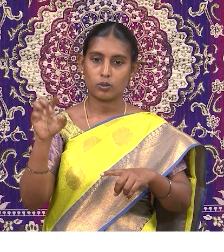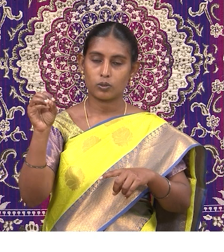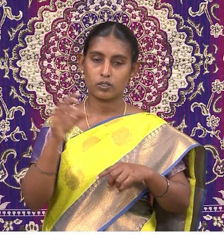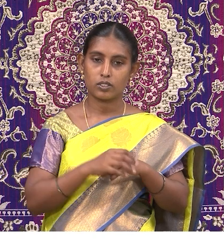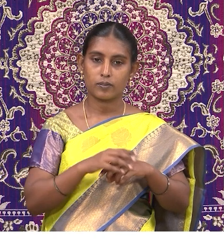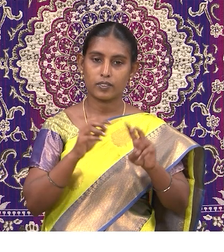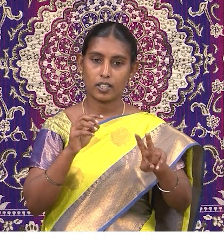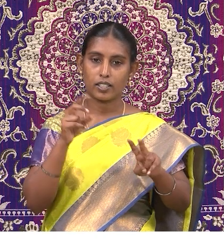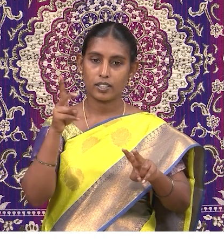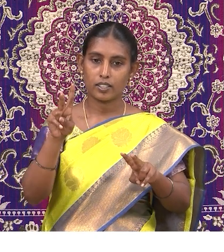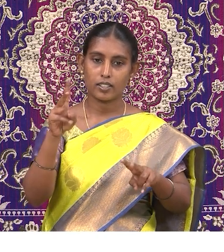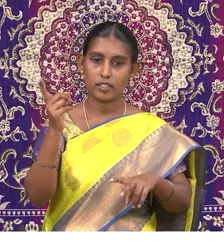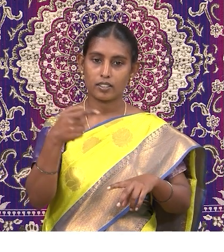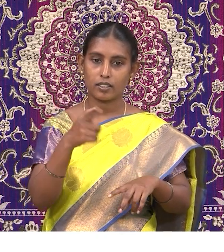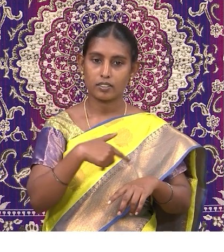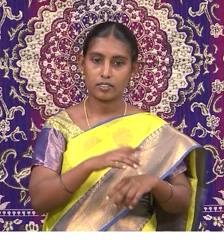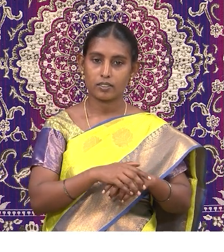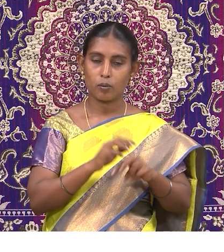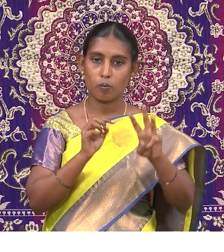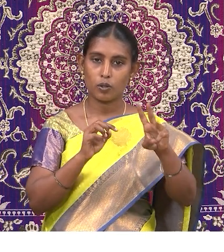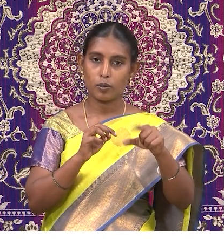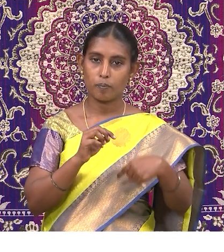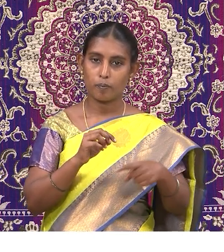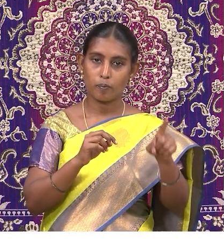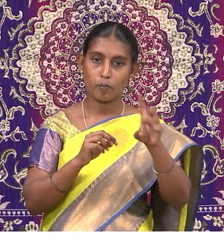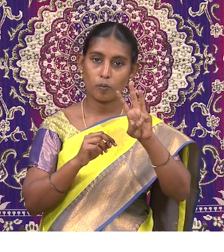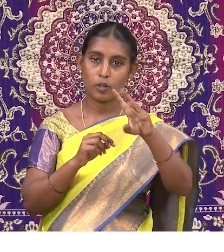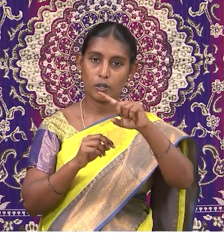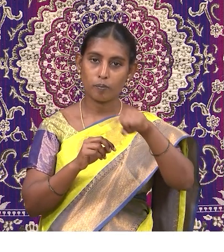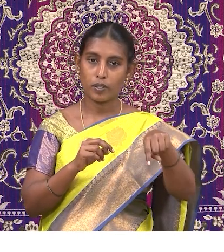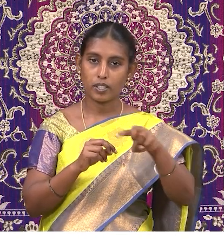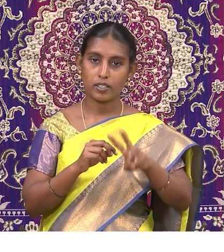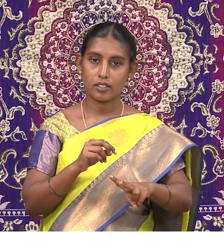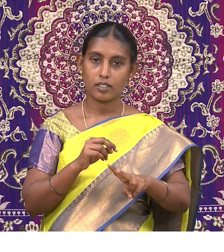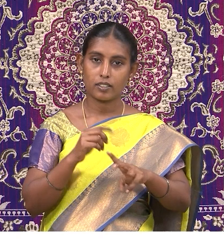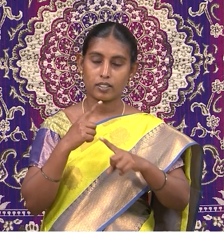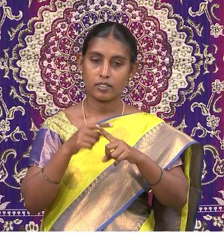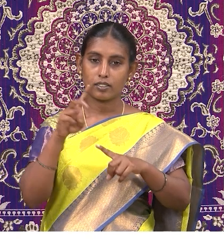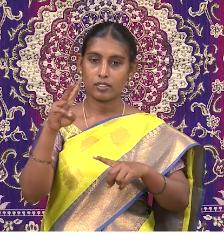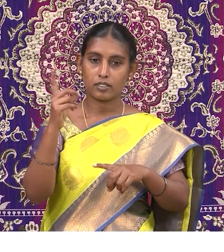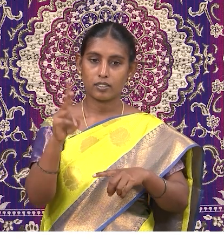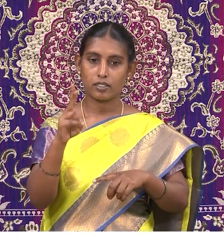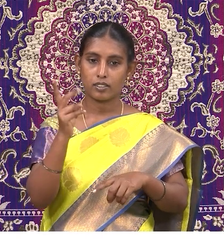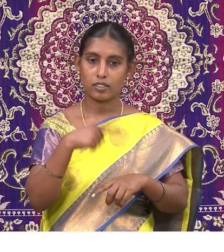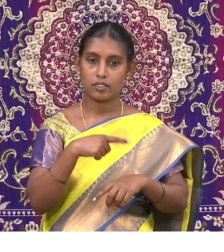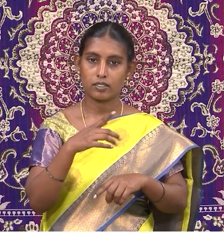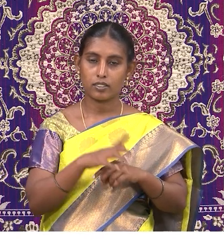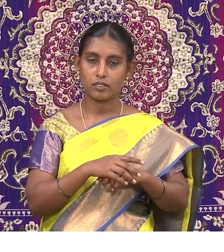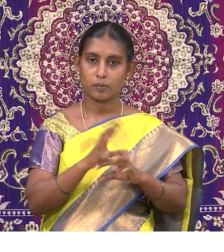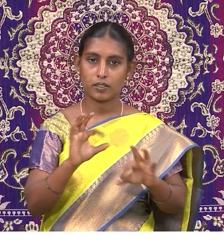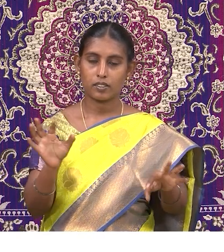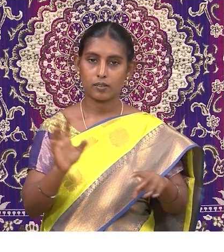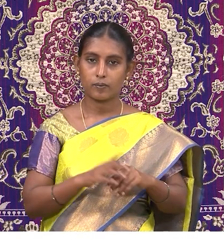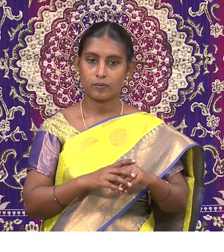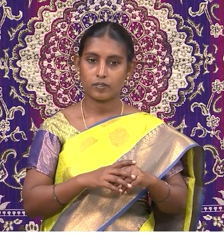இப்போ 2 கேன்சல் பண்ணிடலாமா? எங்கே 2 3/2 × 2 இருக்குது பாருங்கள், அந்த 2 கேன்சல் ஆகிடுச்சா? 2 கேன்சல்